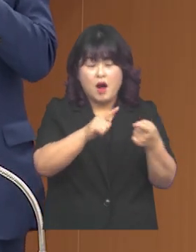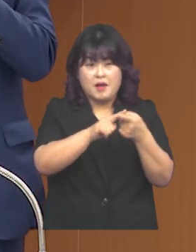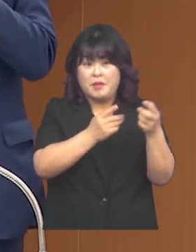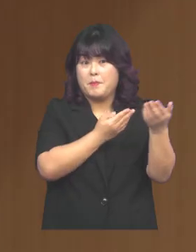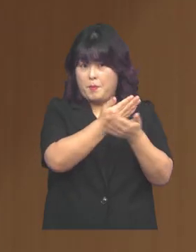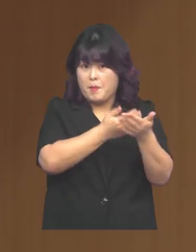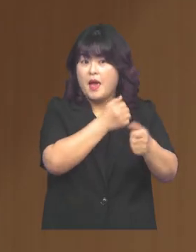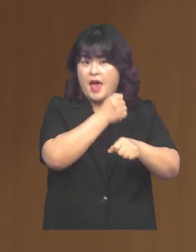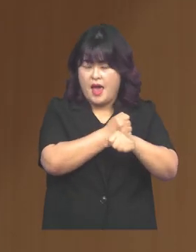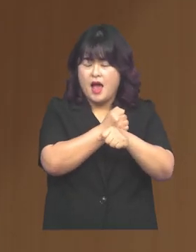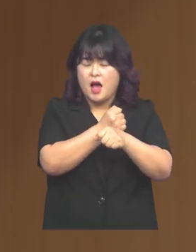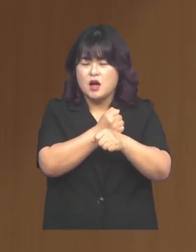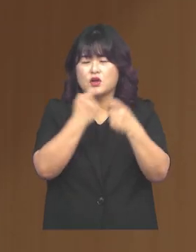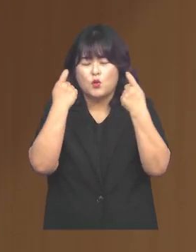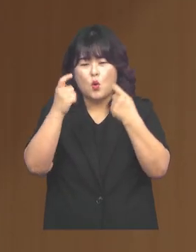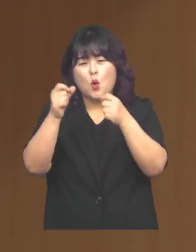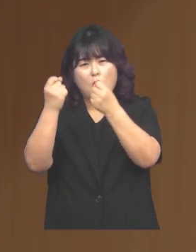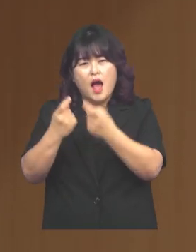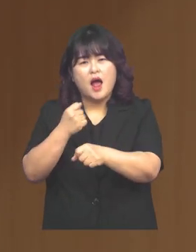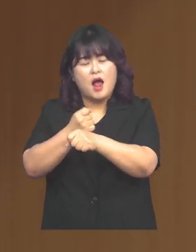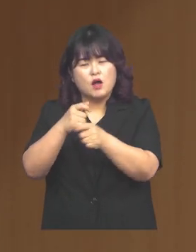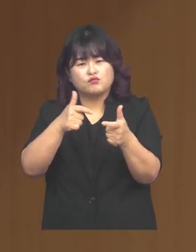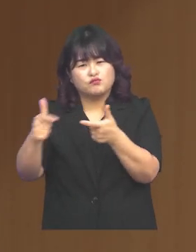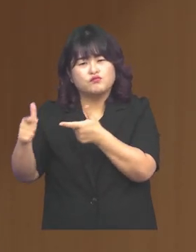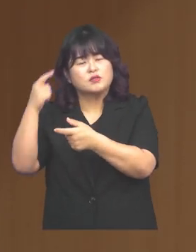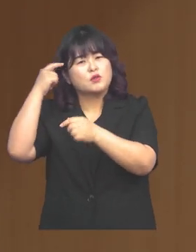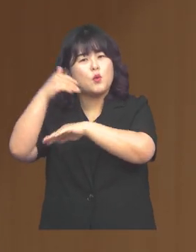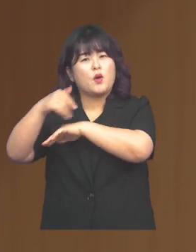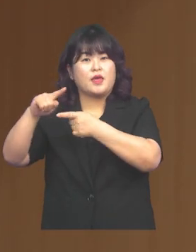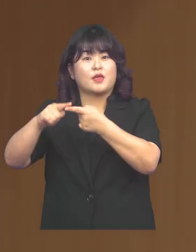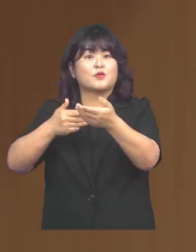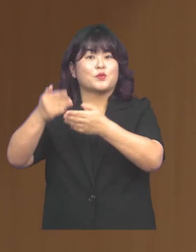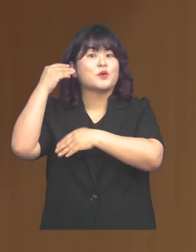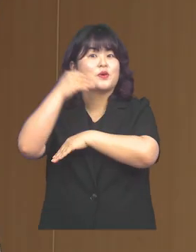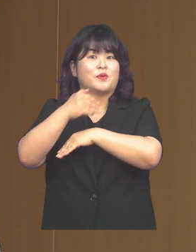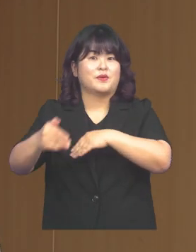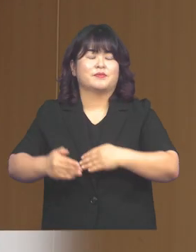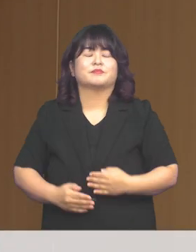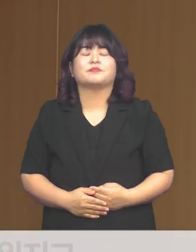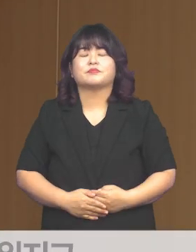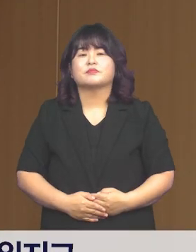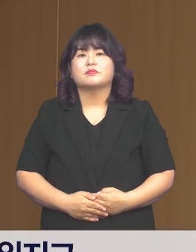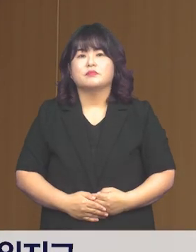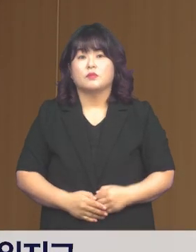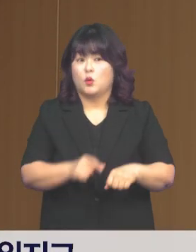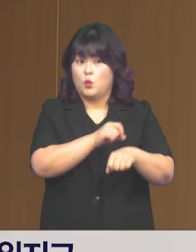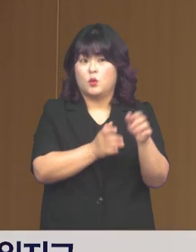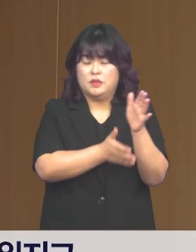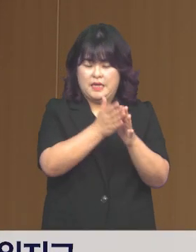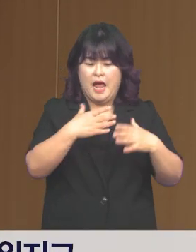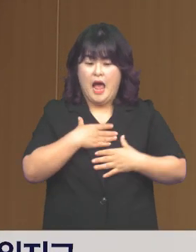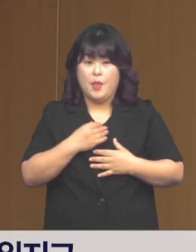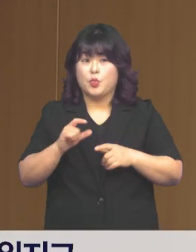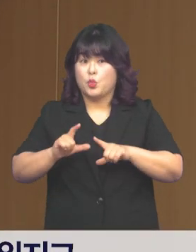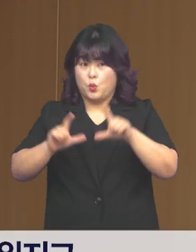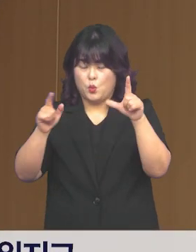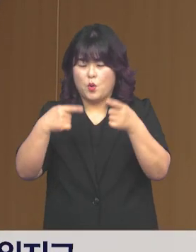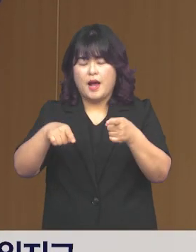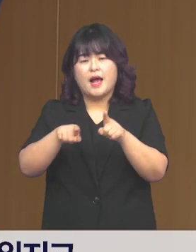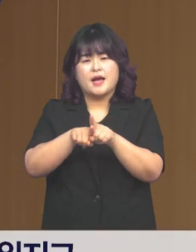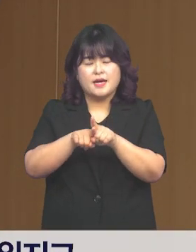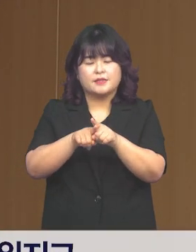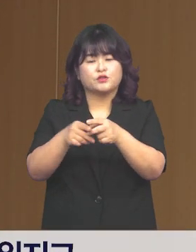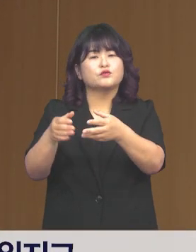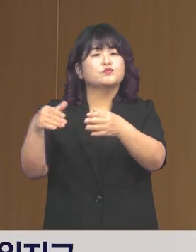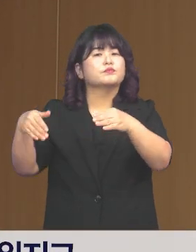입장료 할인, 우수 정책 공유 등 다양한 교류를 추진할 계획입니다. 우리 용인 특례시와 안동시가